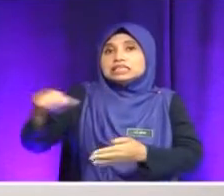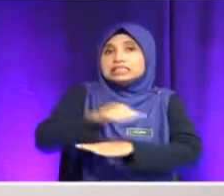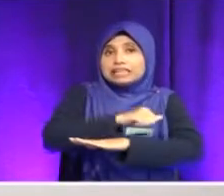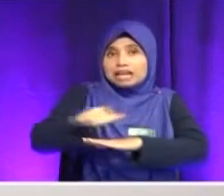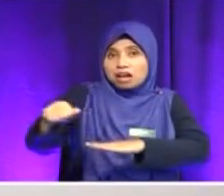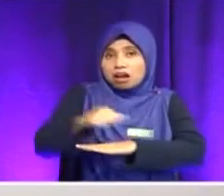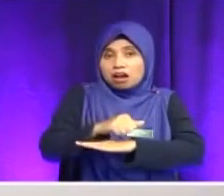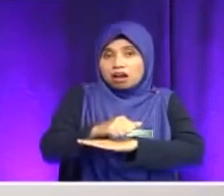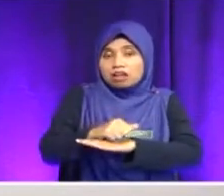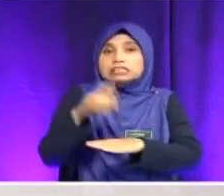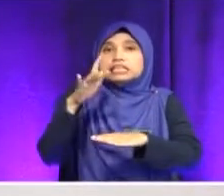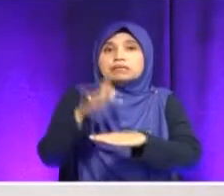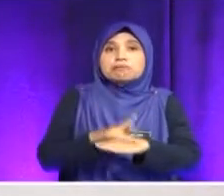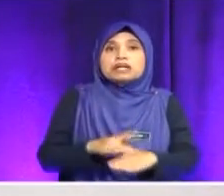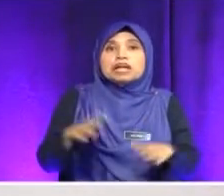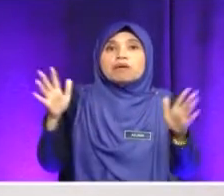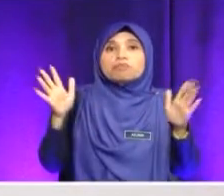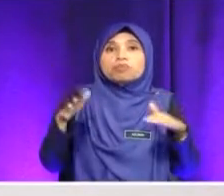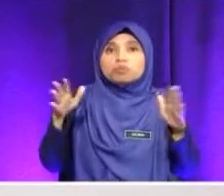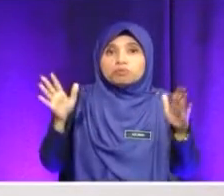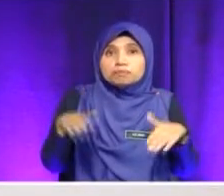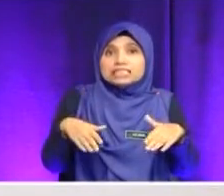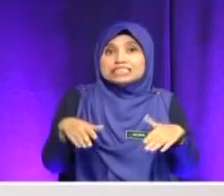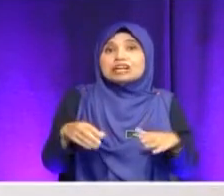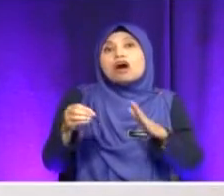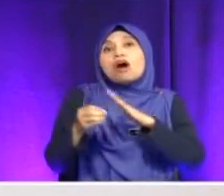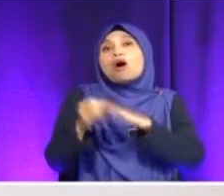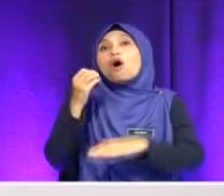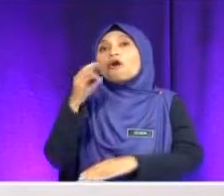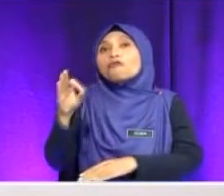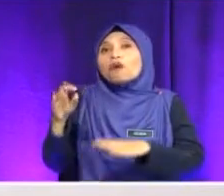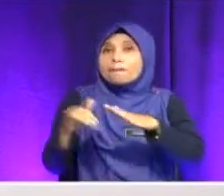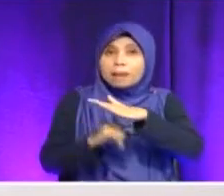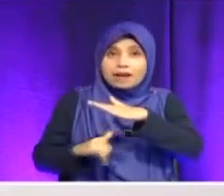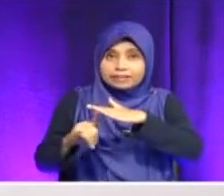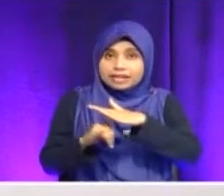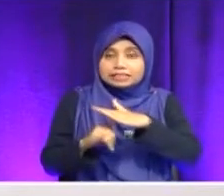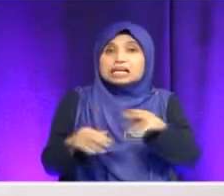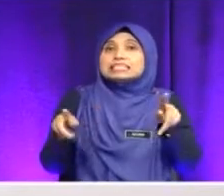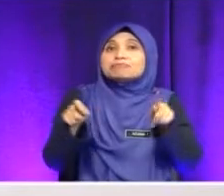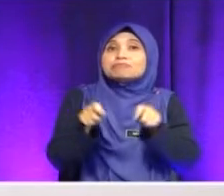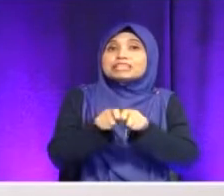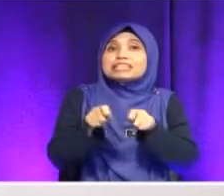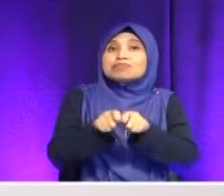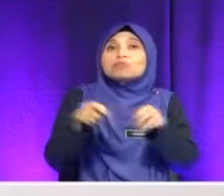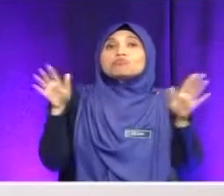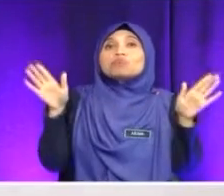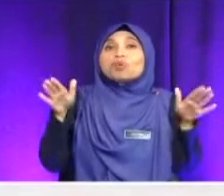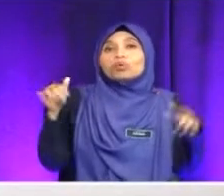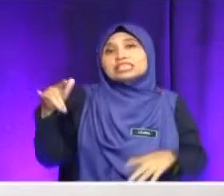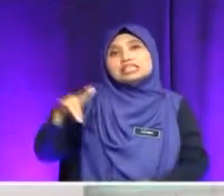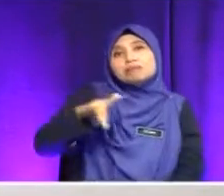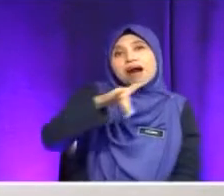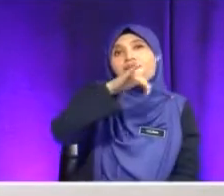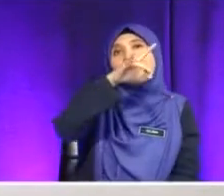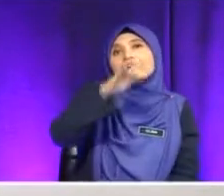Bet of Paradise macam burung terbang oke oke seterusnya